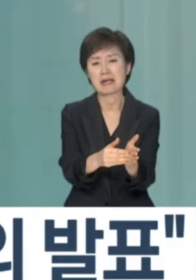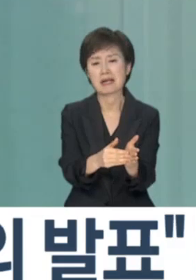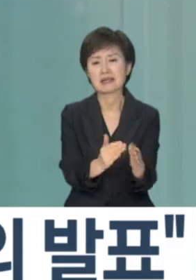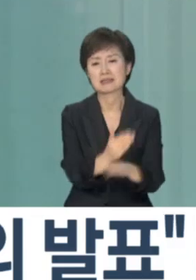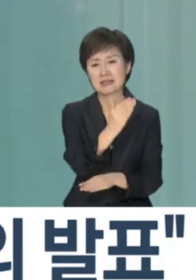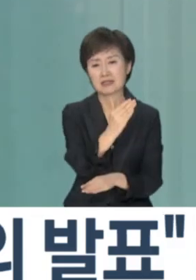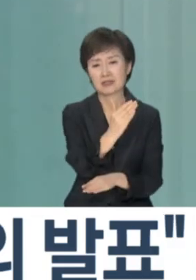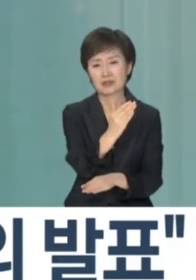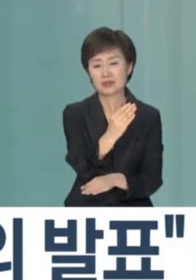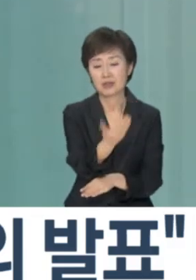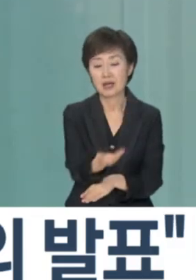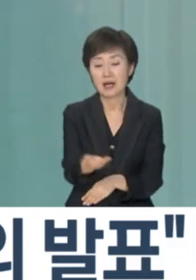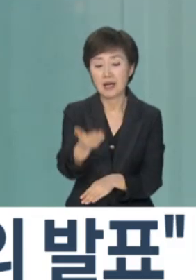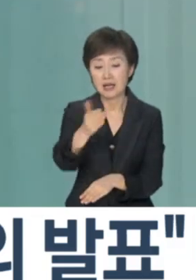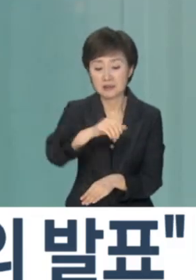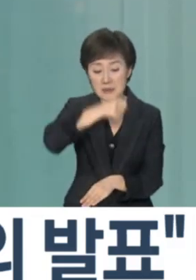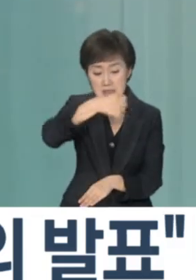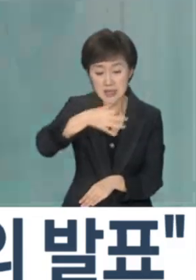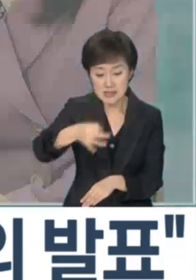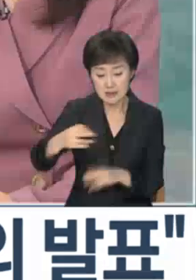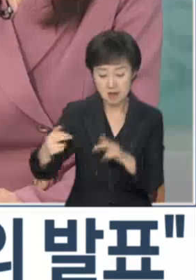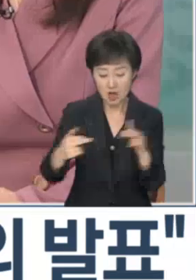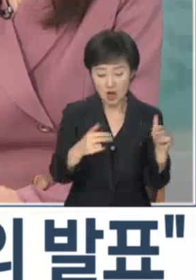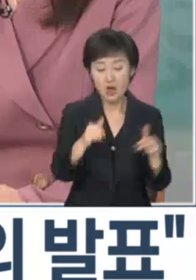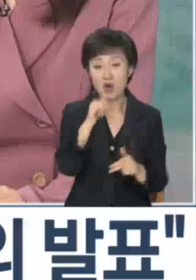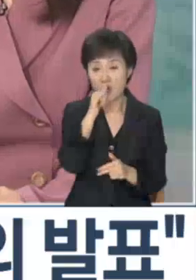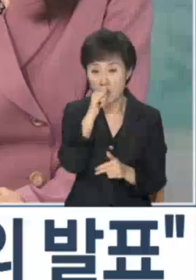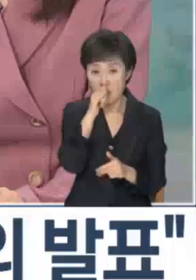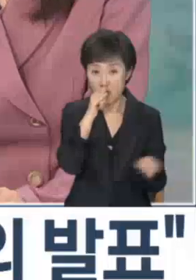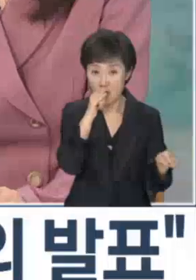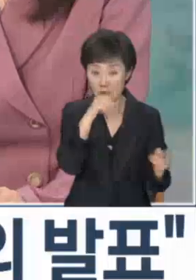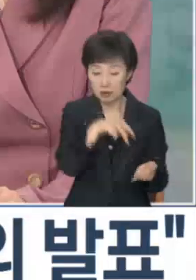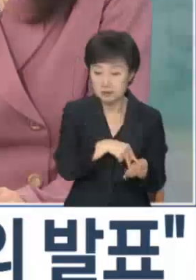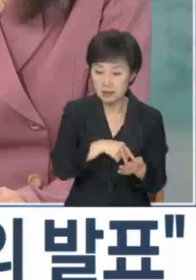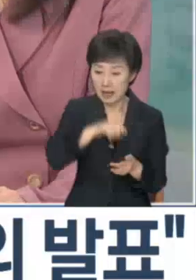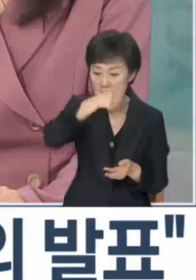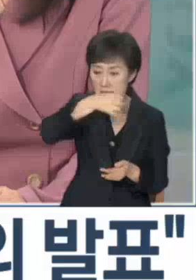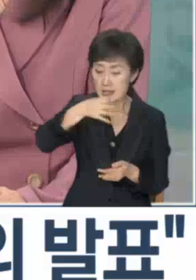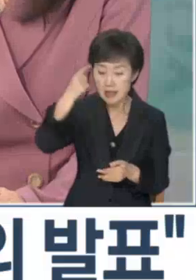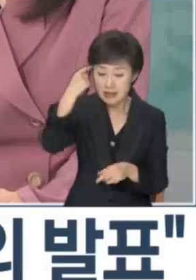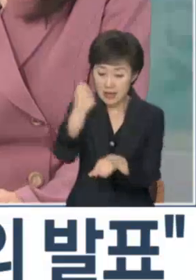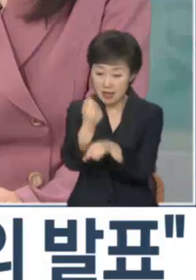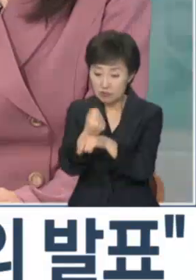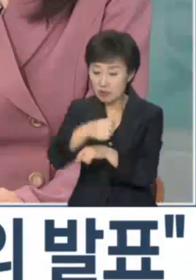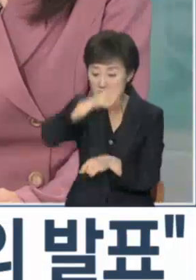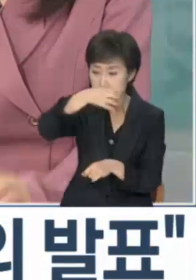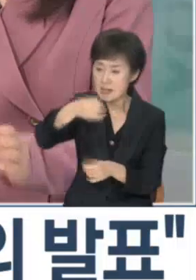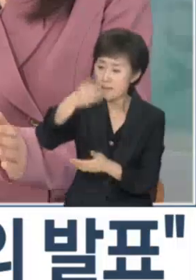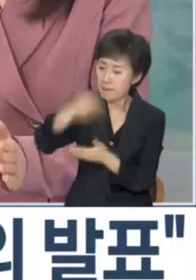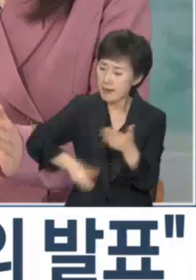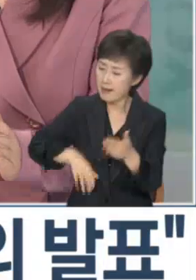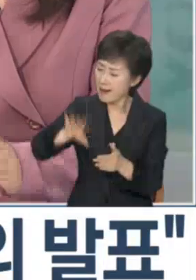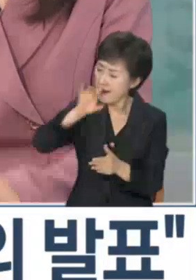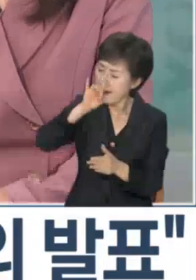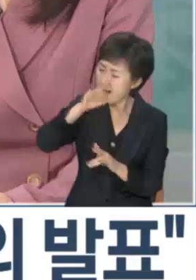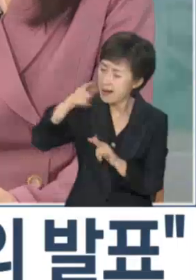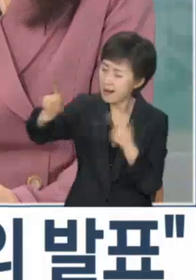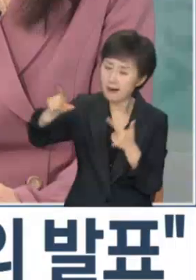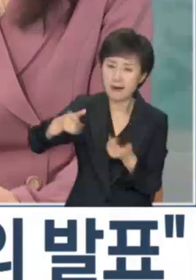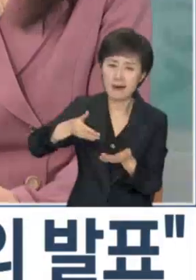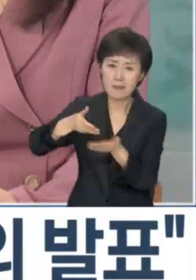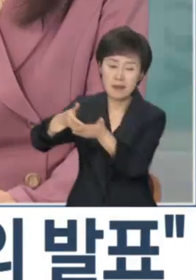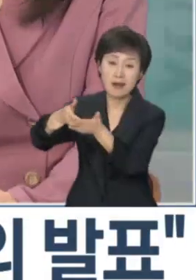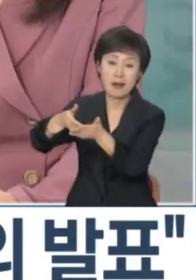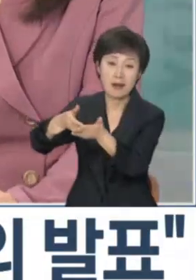또 첨예한 갈등들이 있었습니다. 특히 야당 입장에서는 R&D 예산이 또 대폭 삭감된 부분이라든지 여러 가지 좀 지적되는